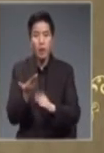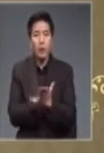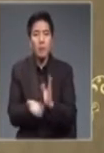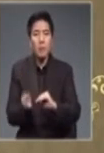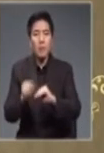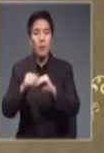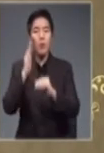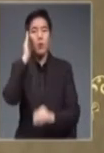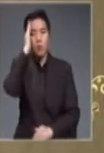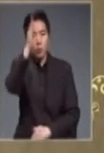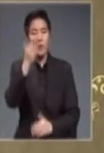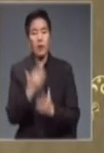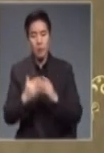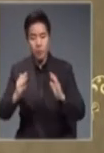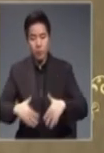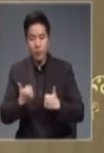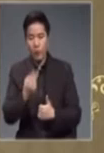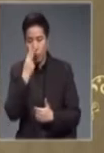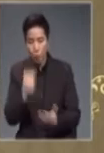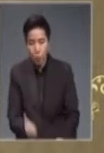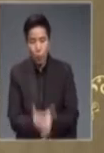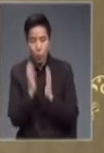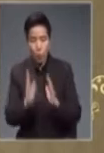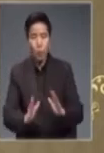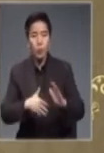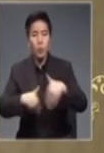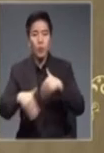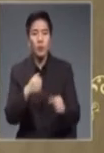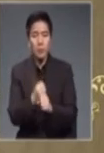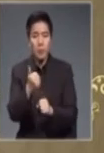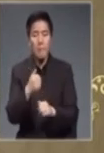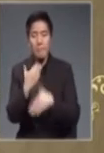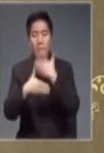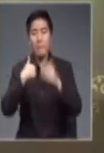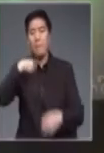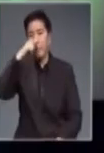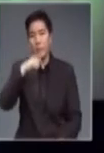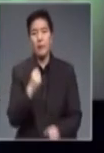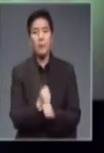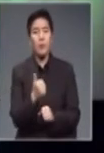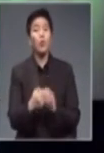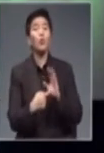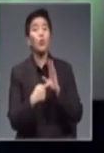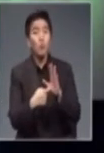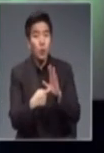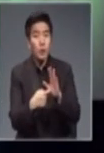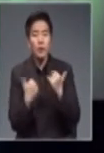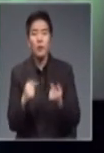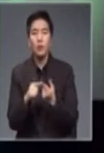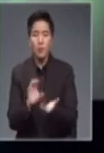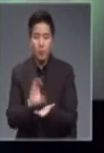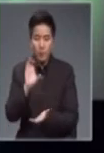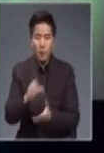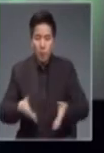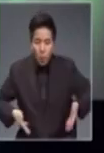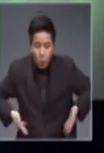าใช้จ่ายในการจดทะเบียนลงได้กล่าวคือสามารถลดขั้นตอนจากเดิม5ขั้นตอนใช้เวลา25วันครึ่งนะครับเห